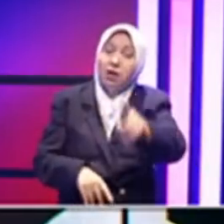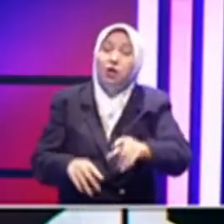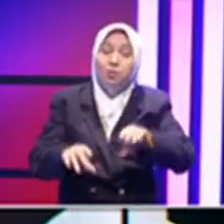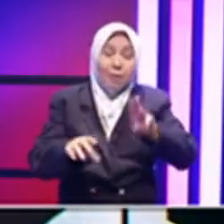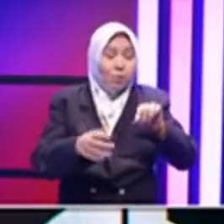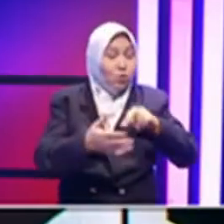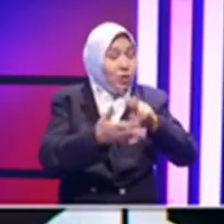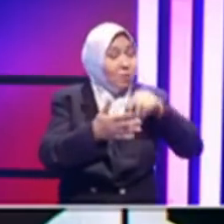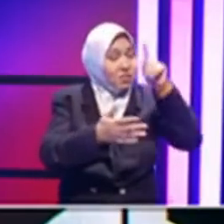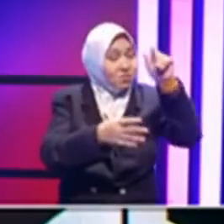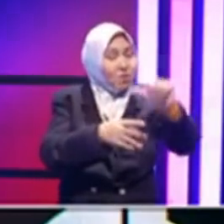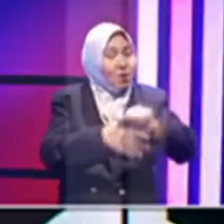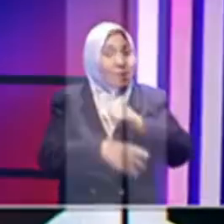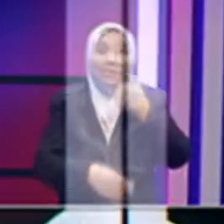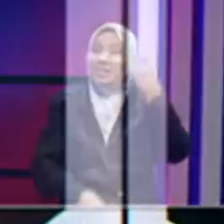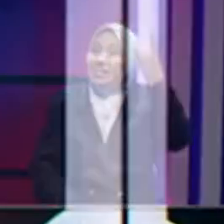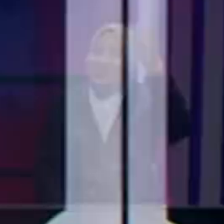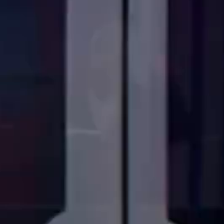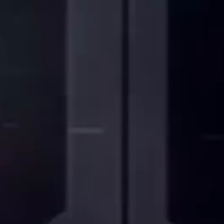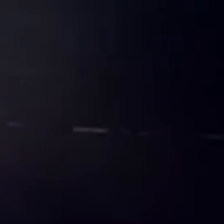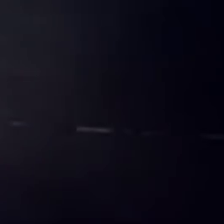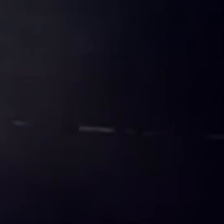Time, baca faham amal insya-Allah.